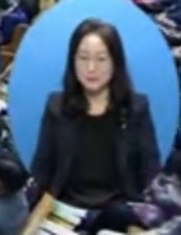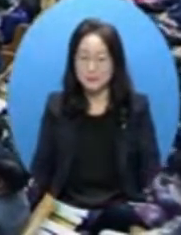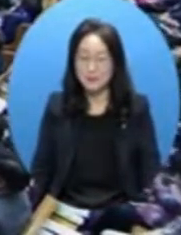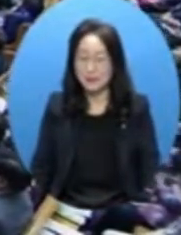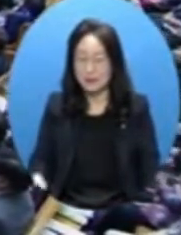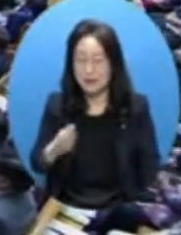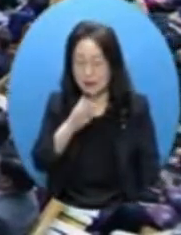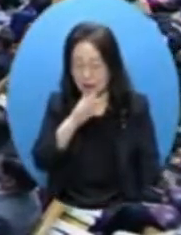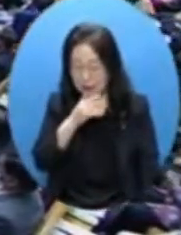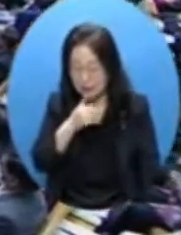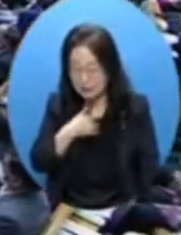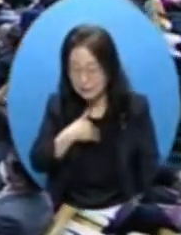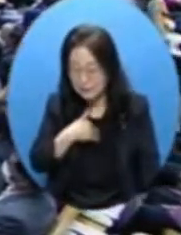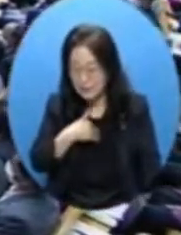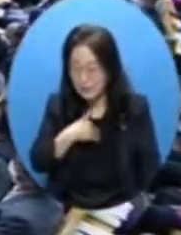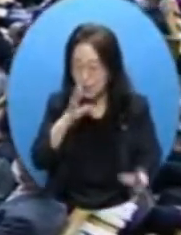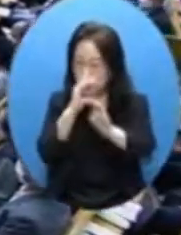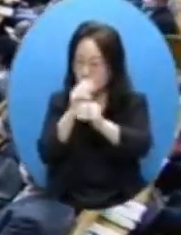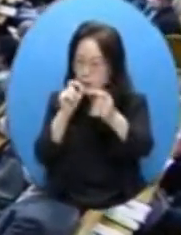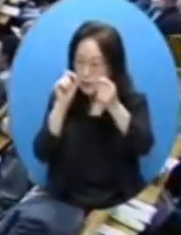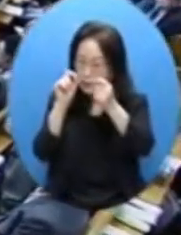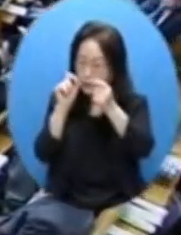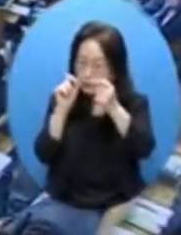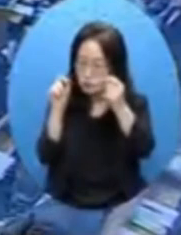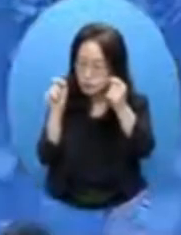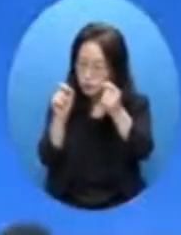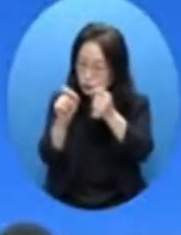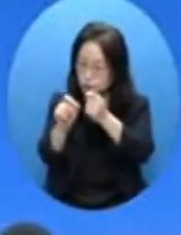그런데 얼마 안 돼서 교회 예배드리는데